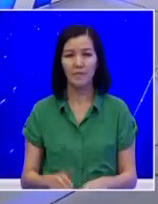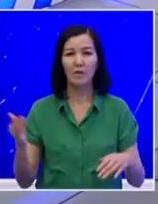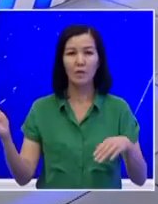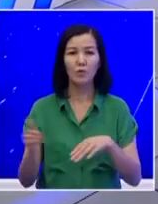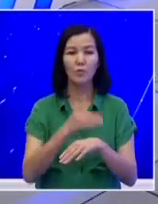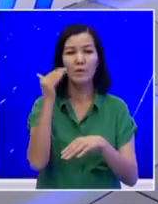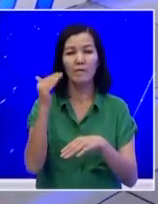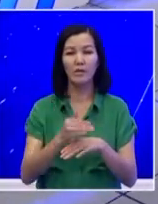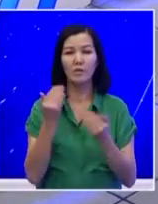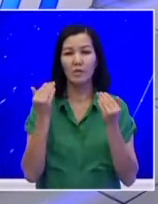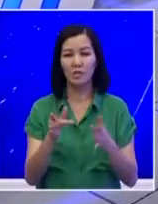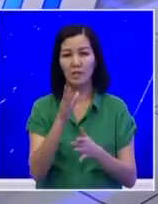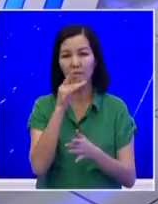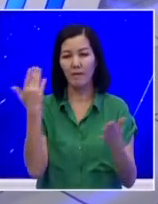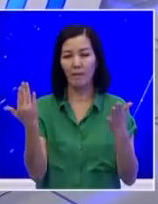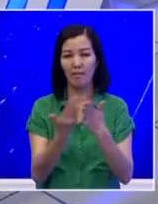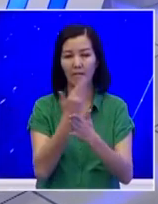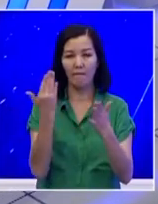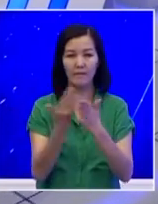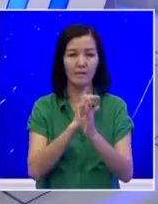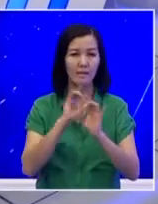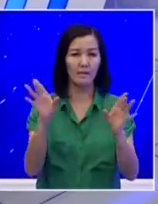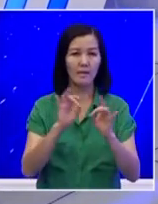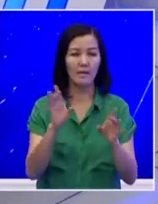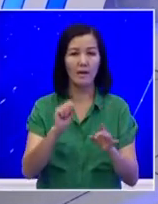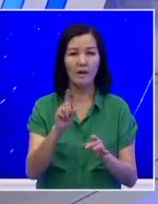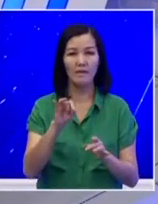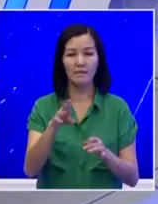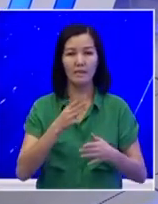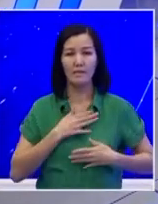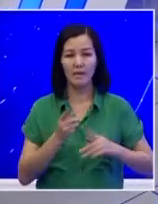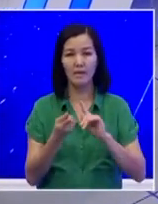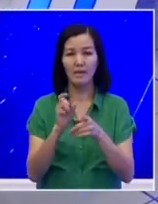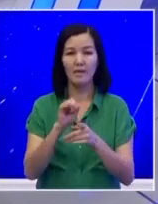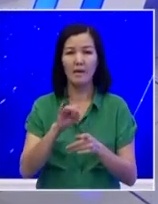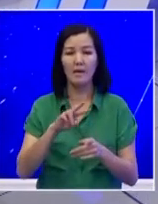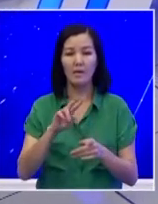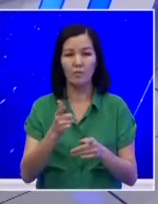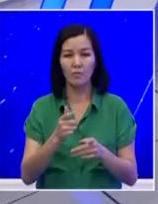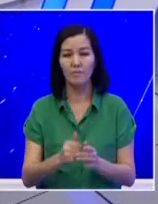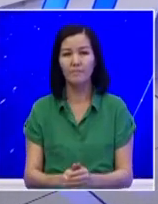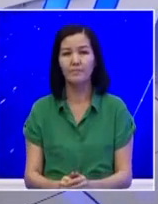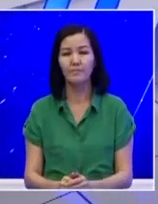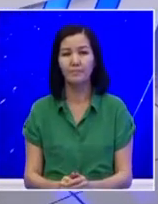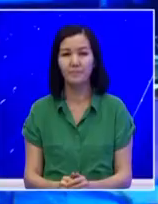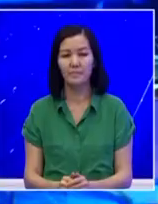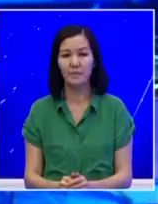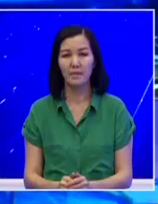Добрый вечер. В эфире телеканала ЖТСУ. Время новостей. С вами Азат Жумаханов. И сурдоперевод обеспечивает Айгуль Стамбекова.